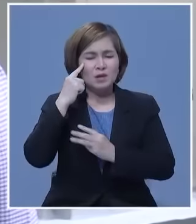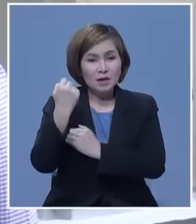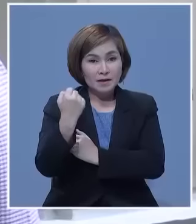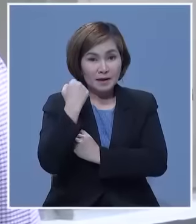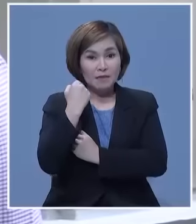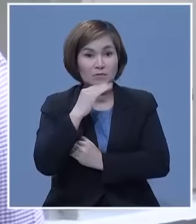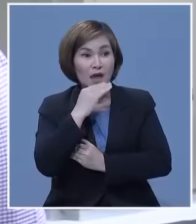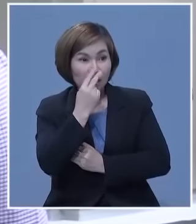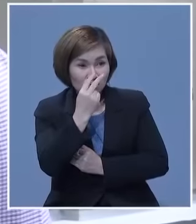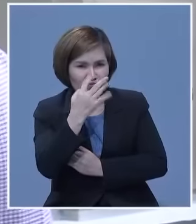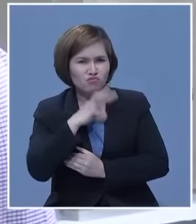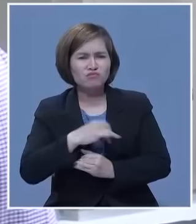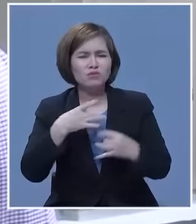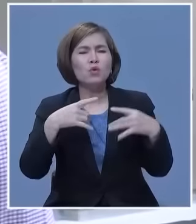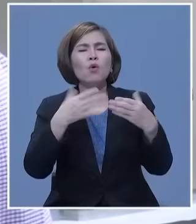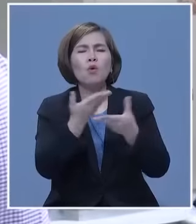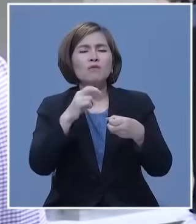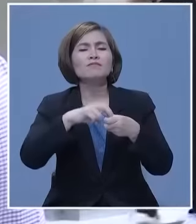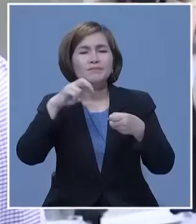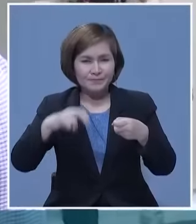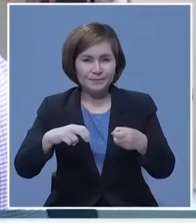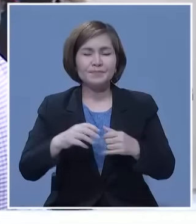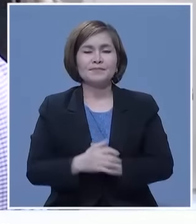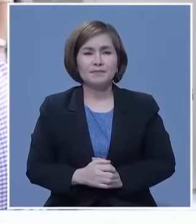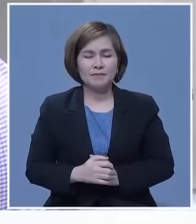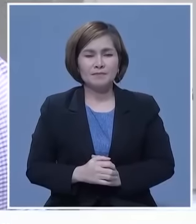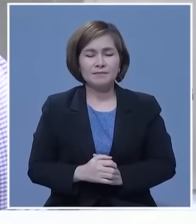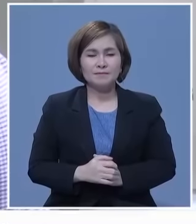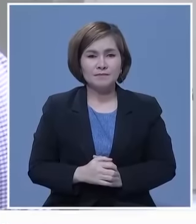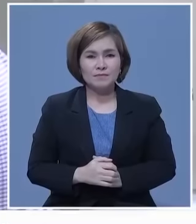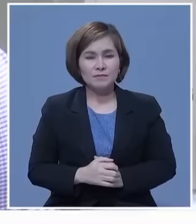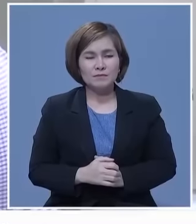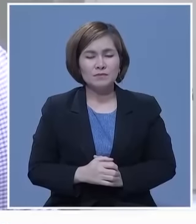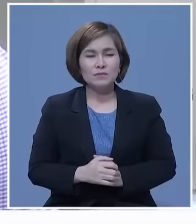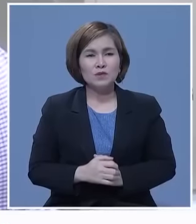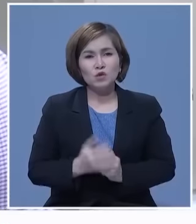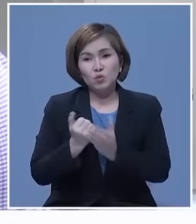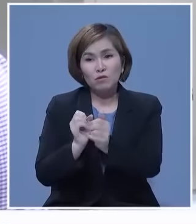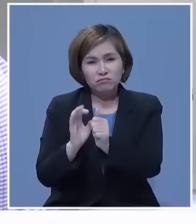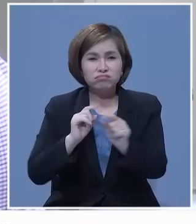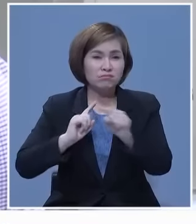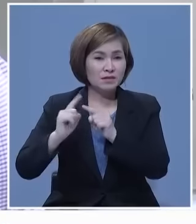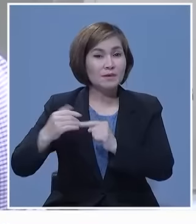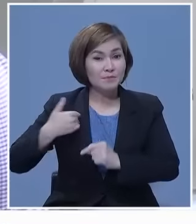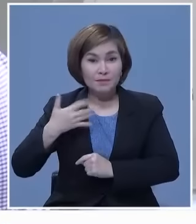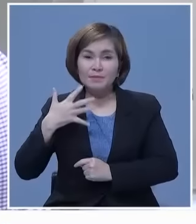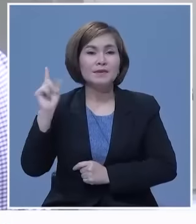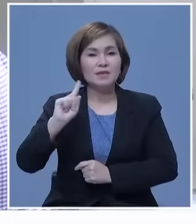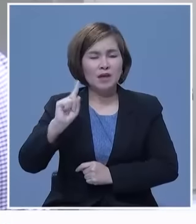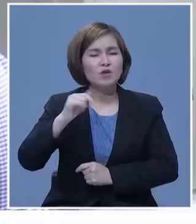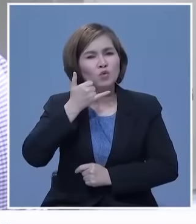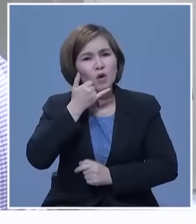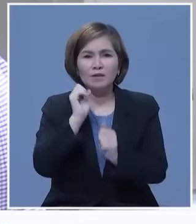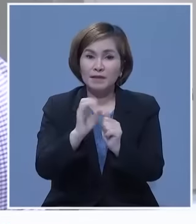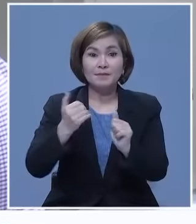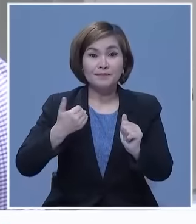แข็งแล้วตัวเองอ้างแค่ว่าจะถอยฉากไปแต่เบื้องหลังยังอยู่มยให้คำปรึกษากันคือเดี๋ยวนี้มันยกหัวอะไรก็ได้คุณ